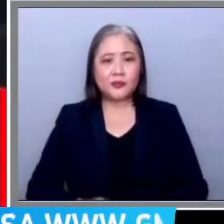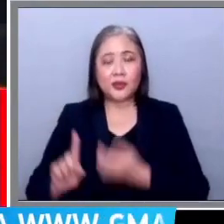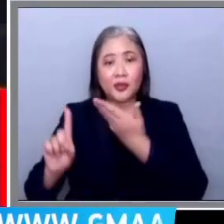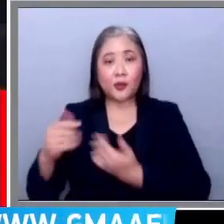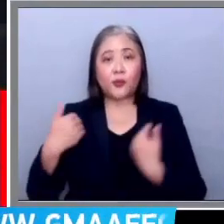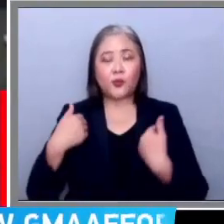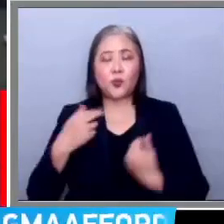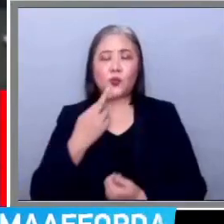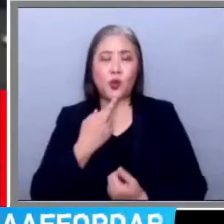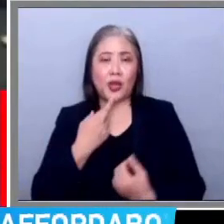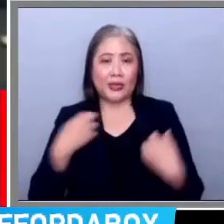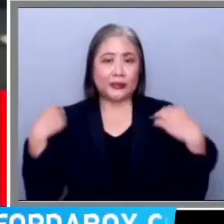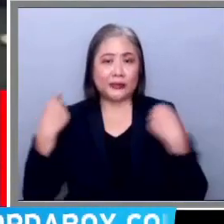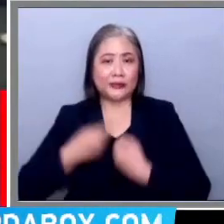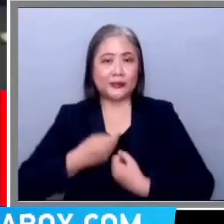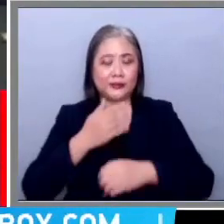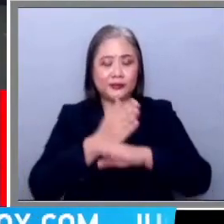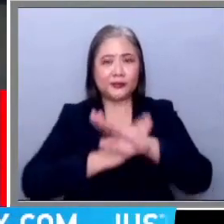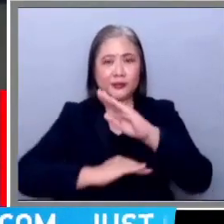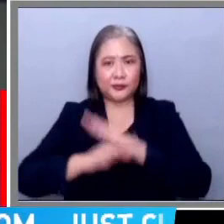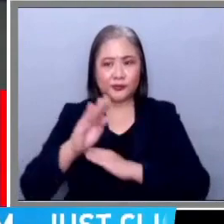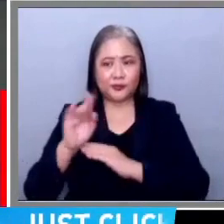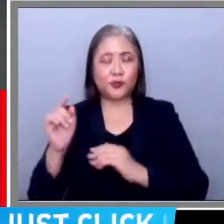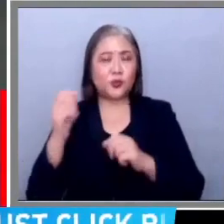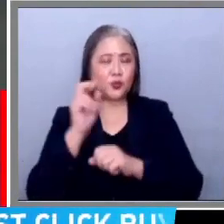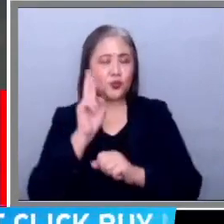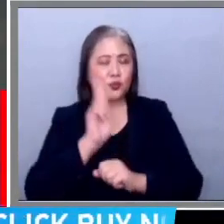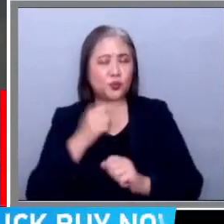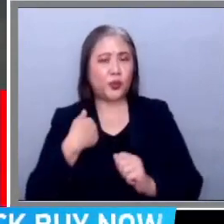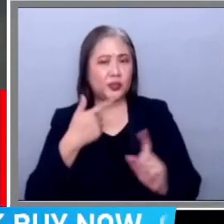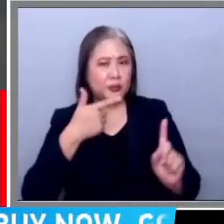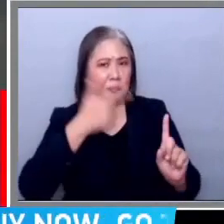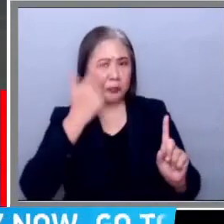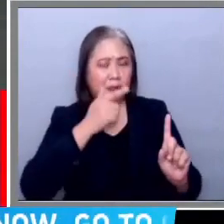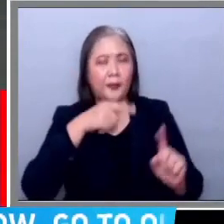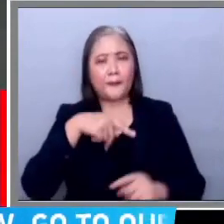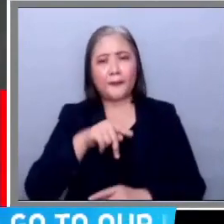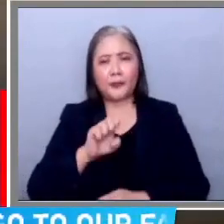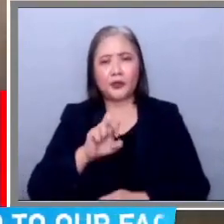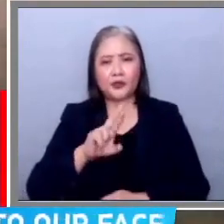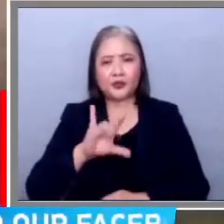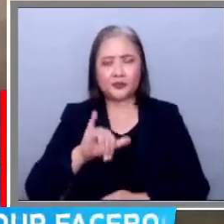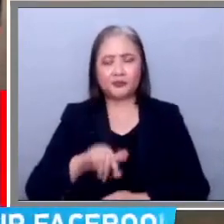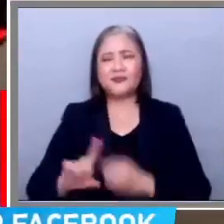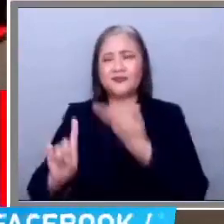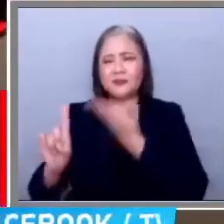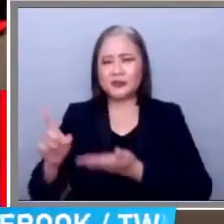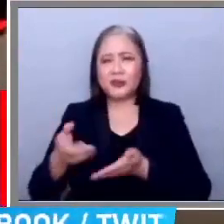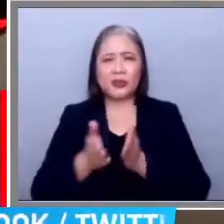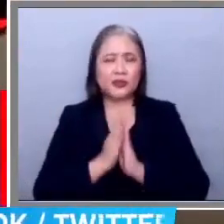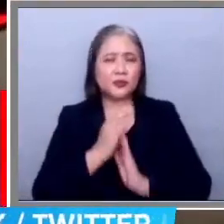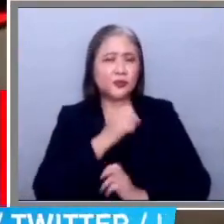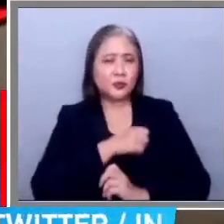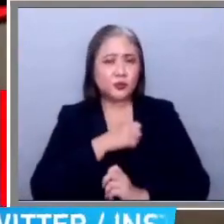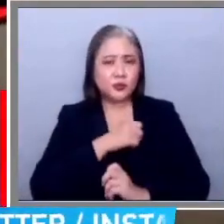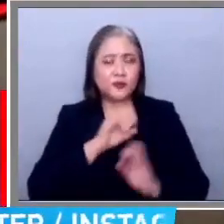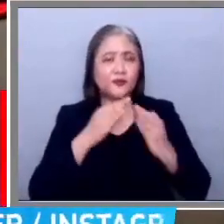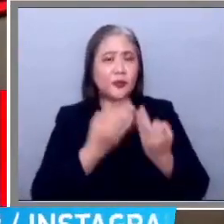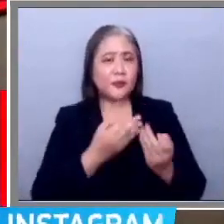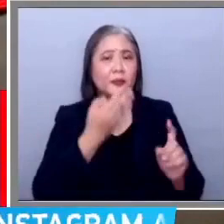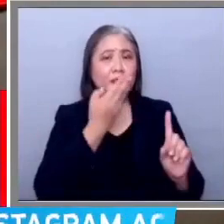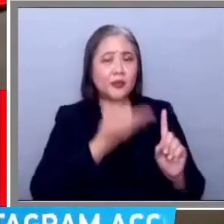ni Estorial nang barilin niya si Percy Lapid. Humihingi ng tawad si Estorial sa pamilya ni Percy Lapid na gawa raw niya ito